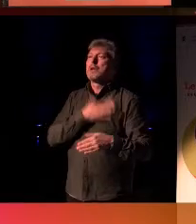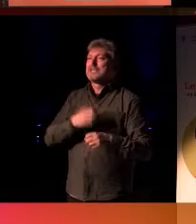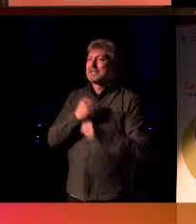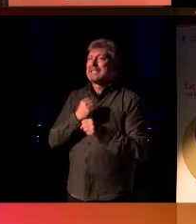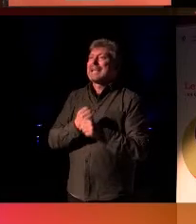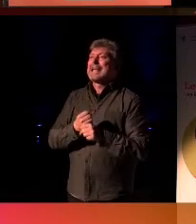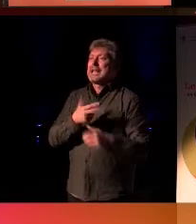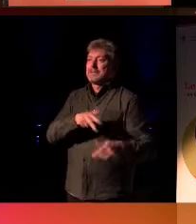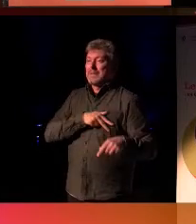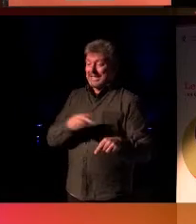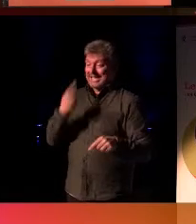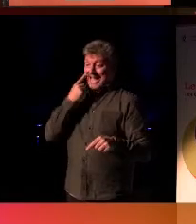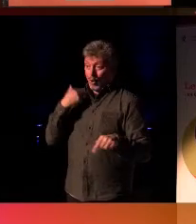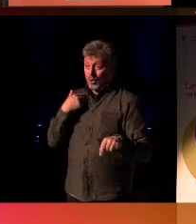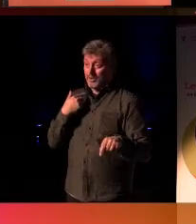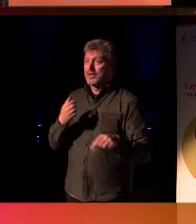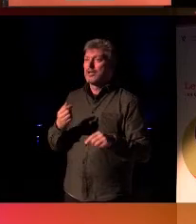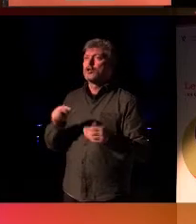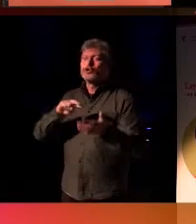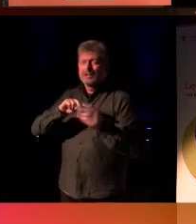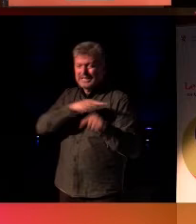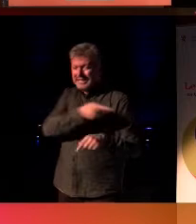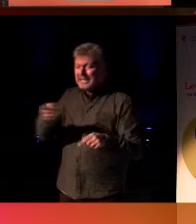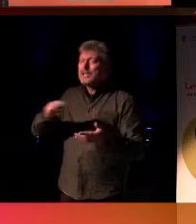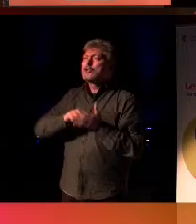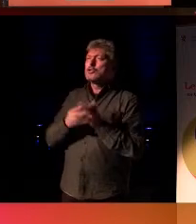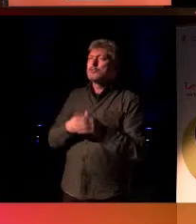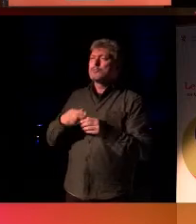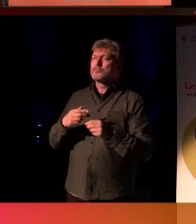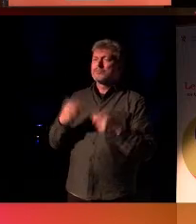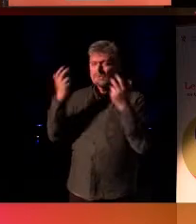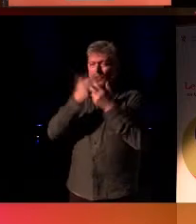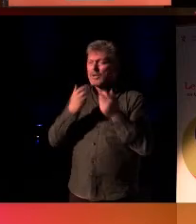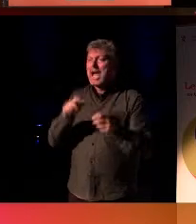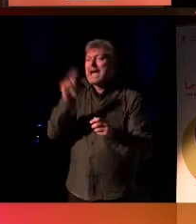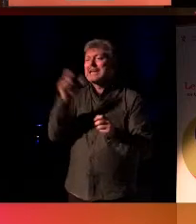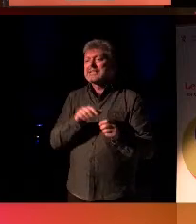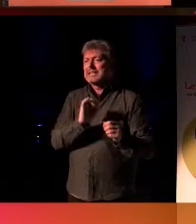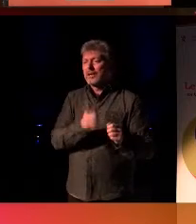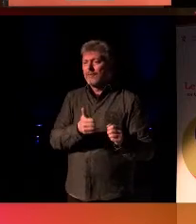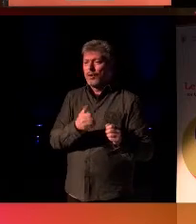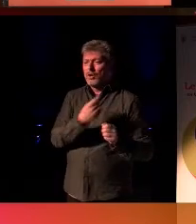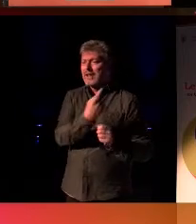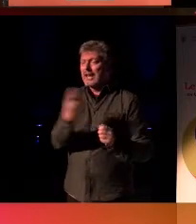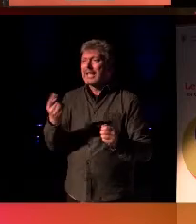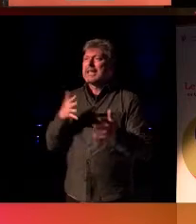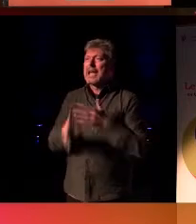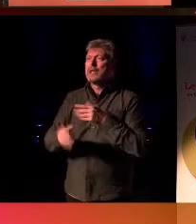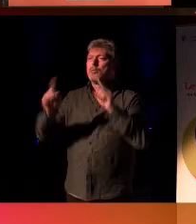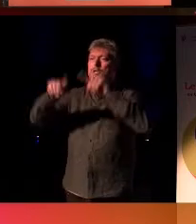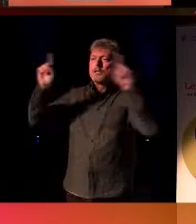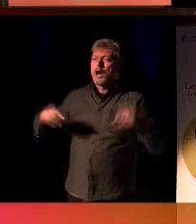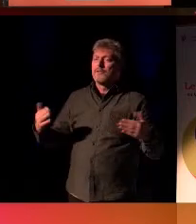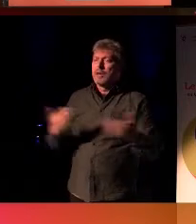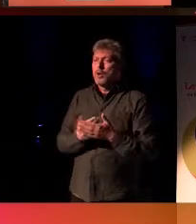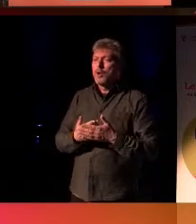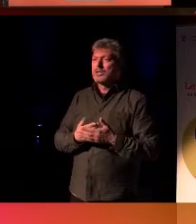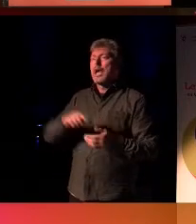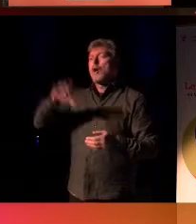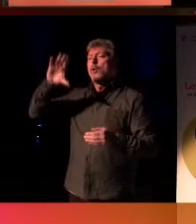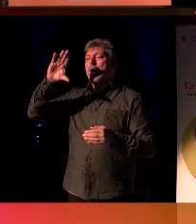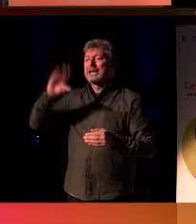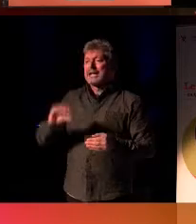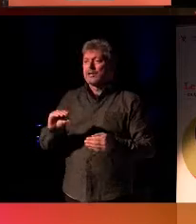jobber systematisk med å undersøke risikoen for den enkelte gjennom tavlemøter. De får reduksjoner i